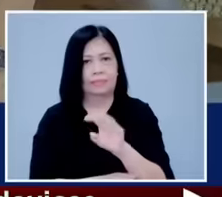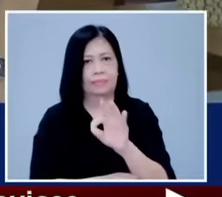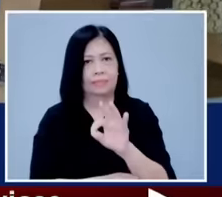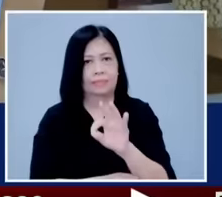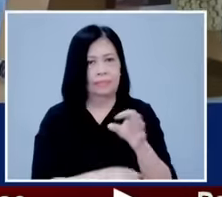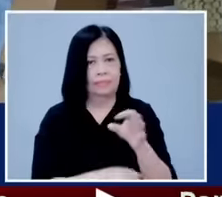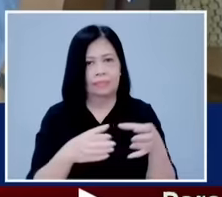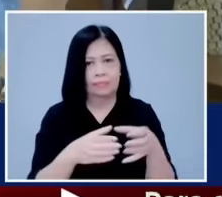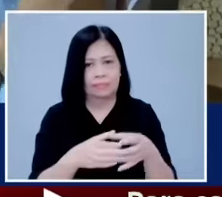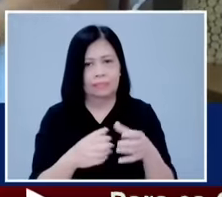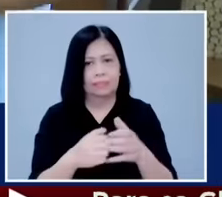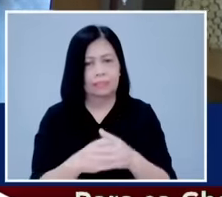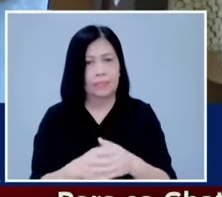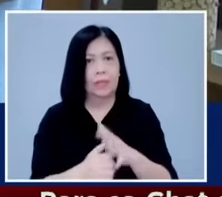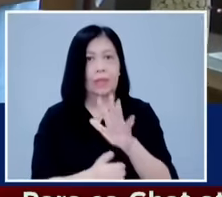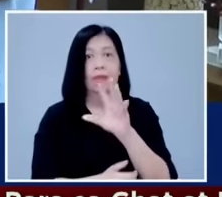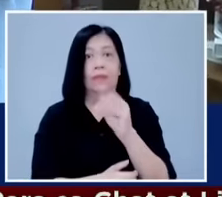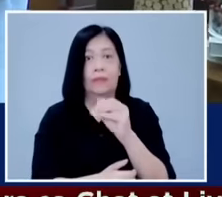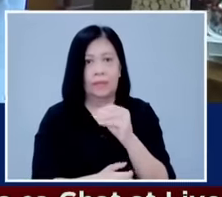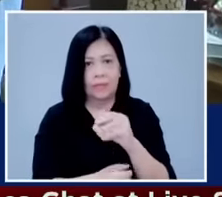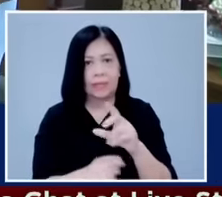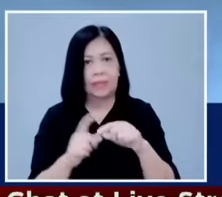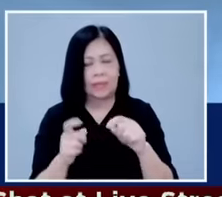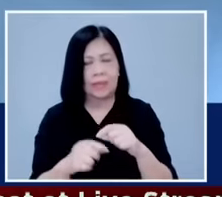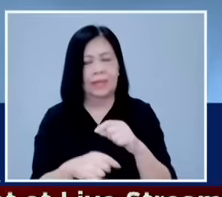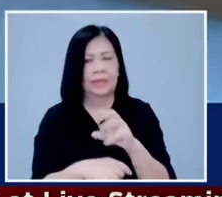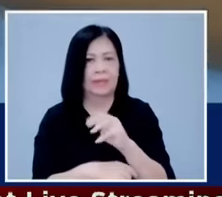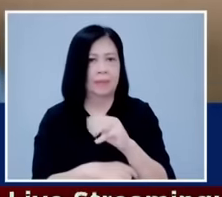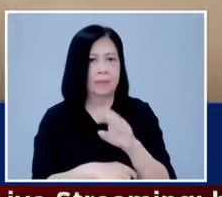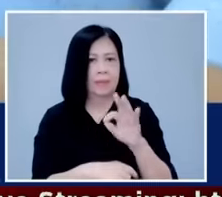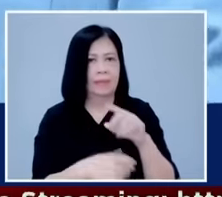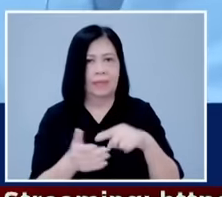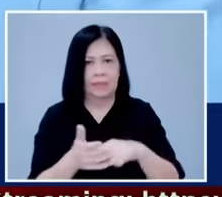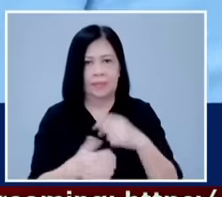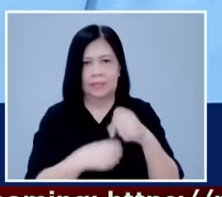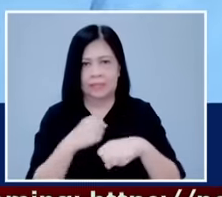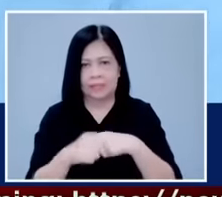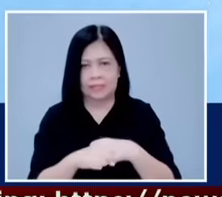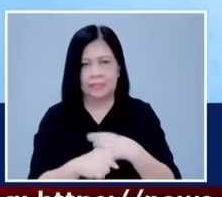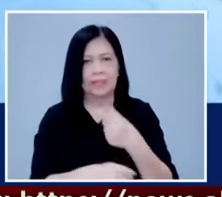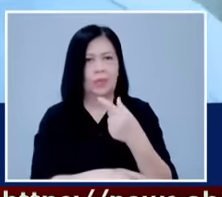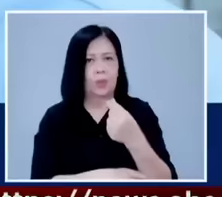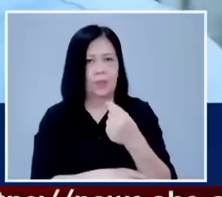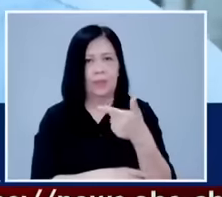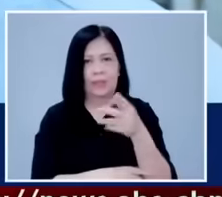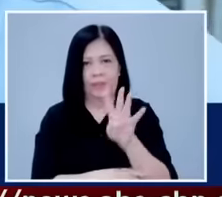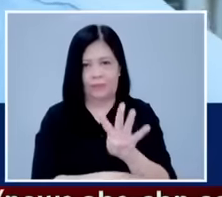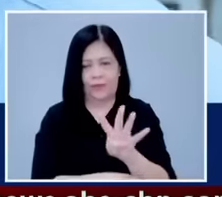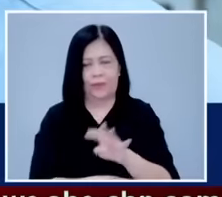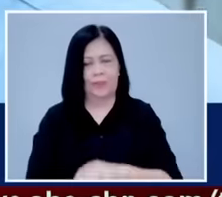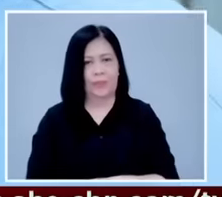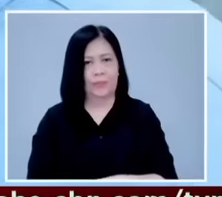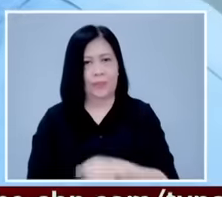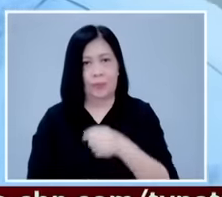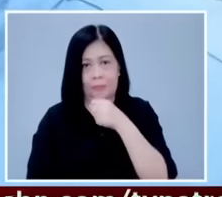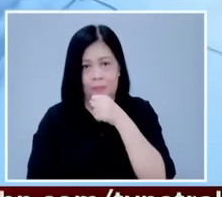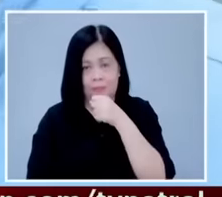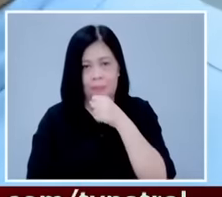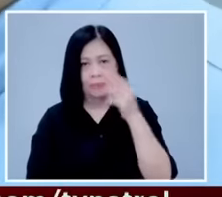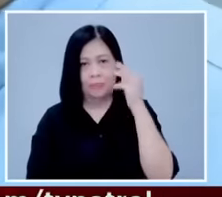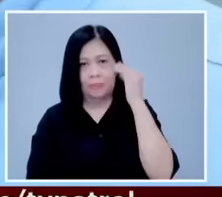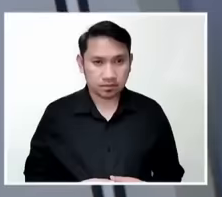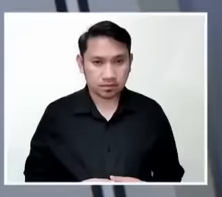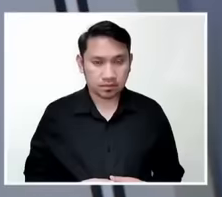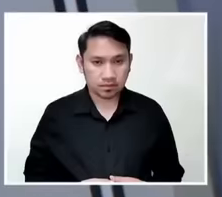Committee ang 50th edition ng Film Festival ngayong 2024. MJ Felipe, ABS-CBN News.